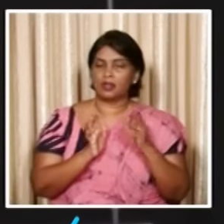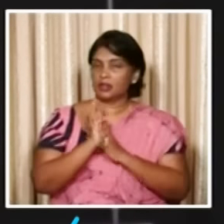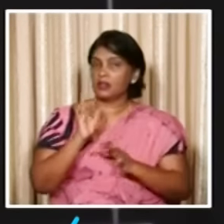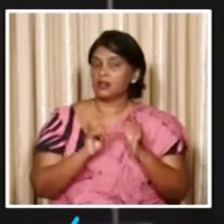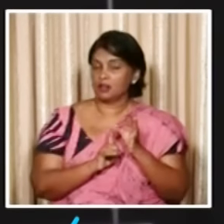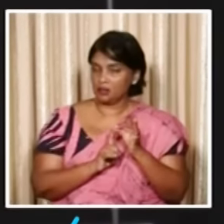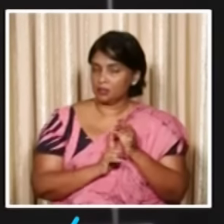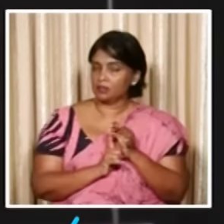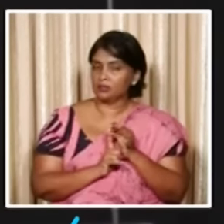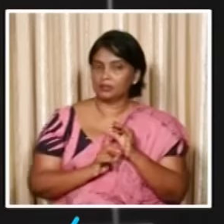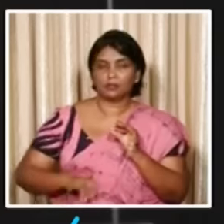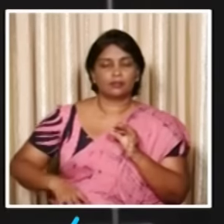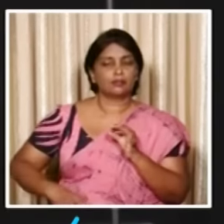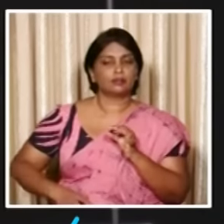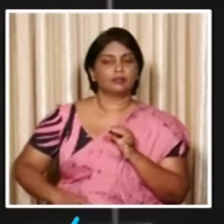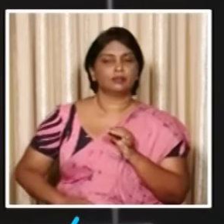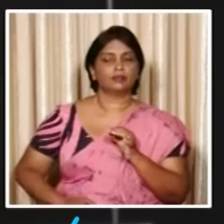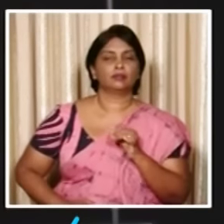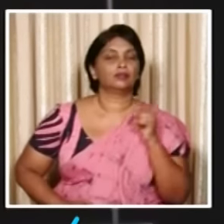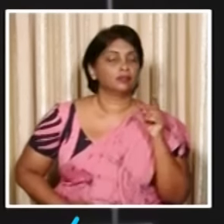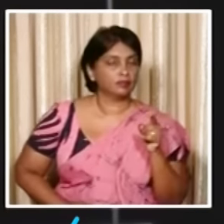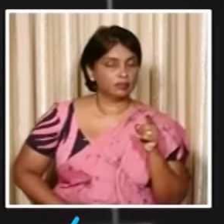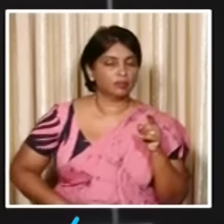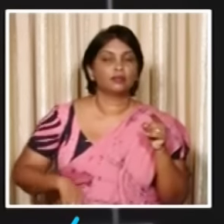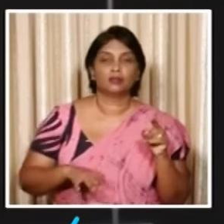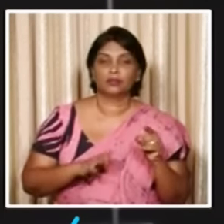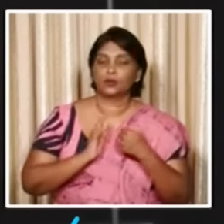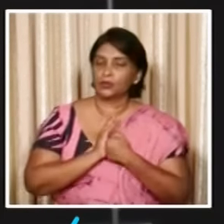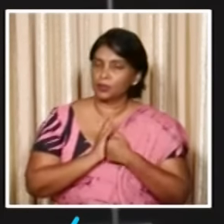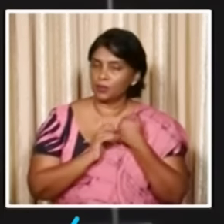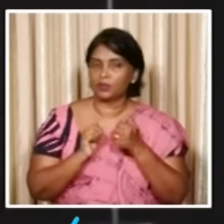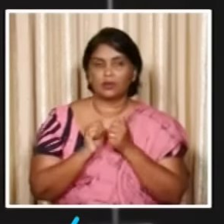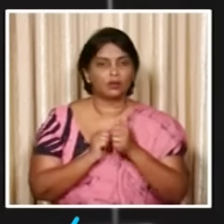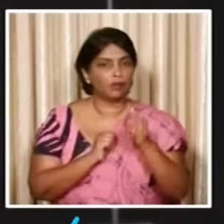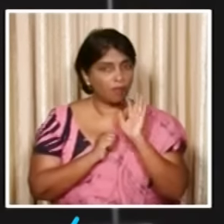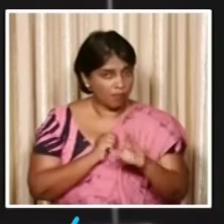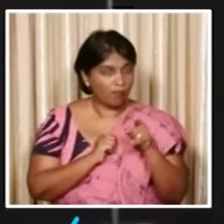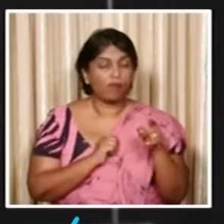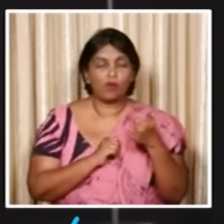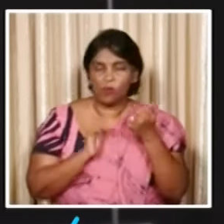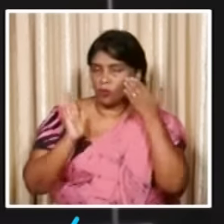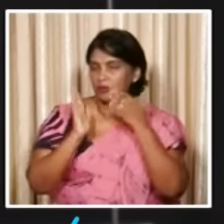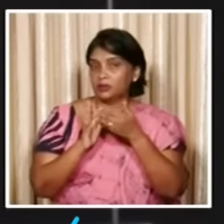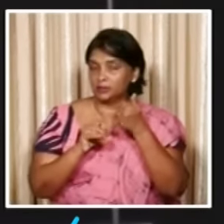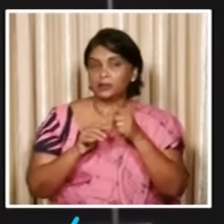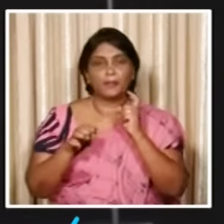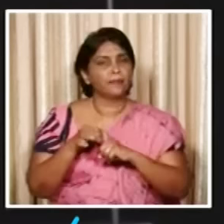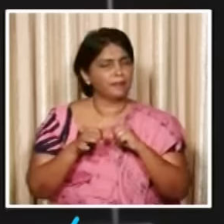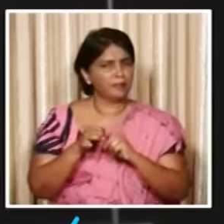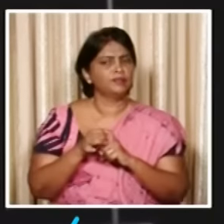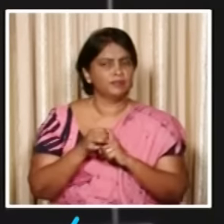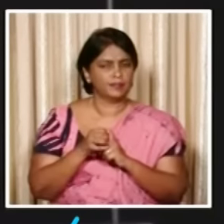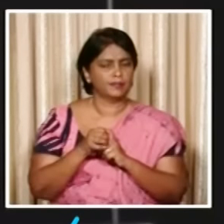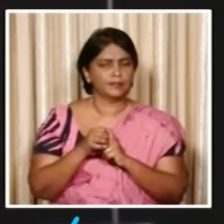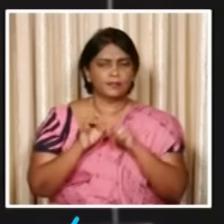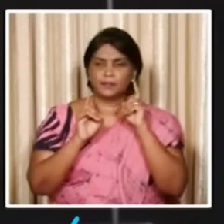கள்ளங்கபடமற்ற இதய சுத்தியோடு செயல்படுவாரானால் இனங்களை மதித்து செயல்படுவாரானால் இந்த நாட்டில் இவ்வளவு பிரச்சனை வந்திருக்க நியாயமில்லை. தமிழர்கள்